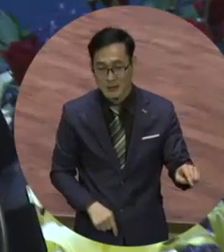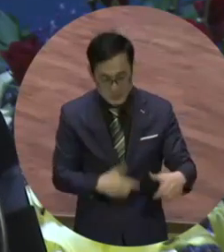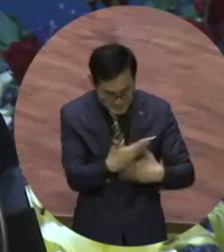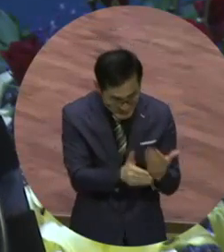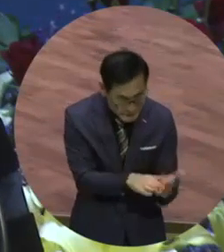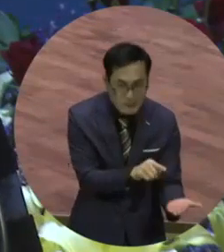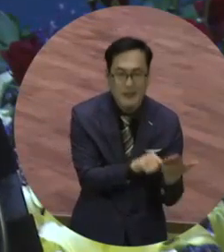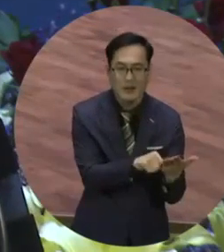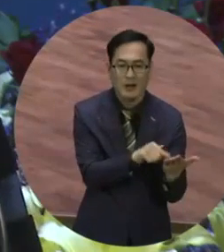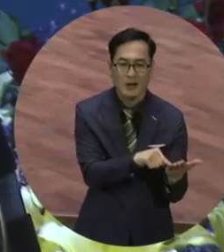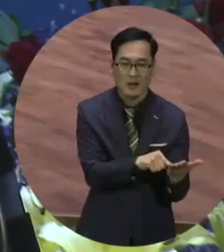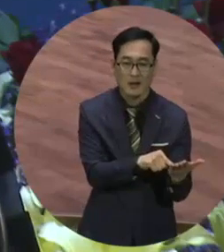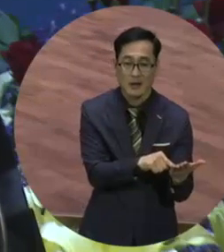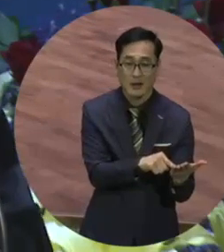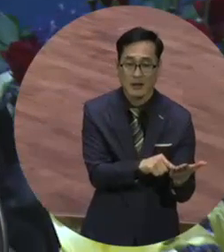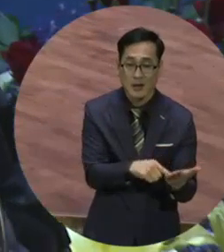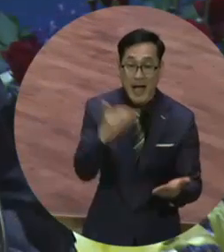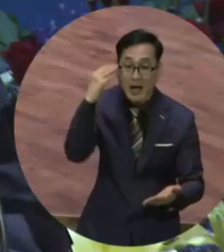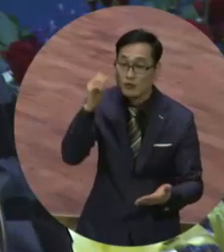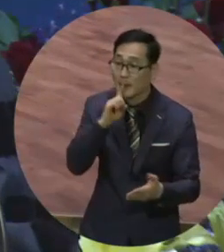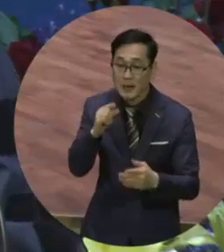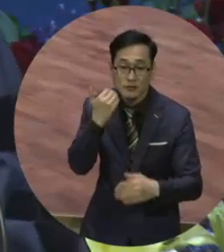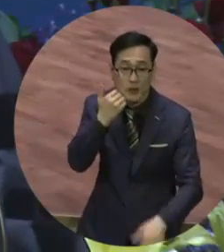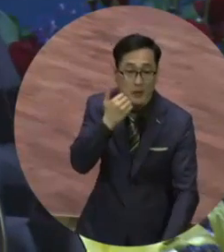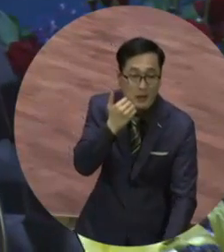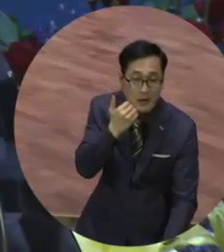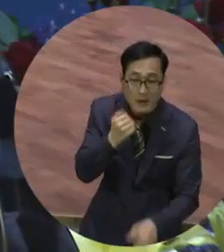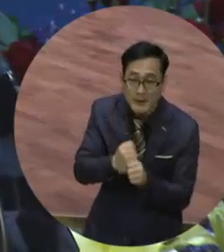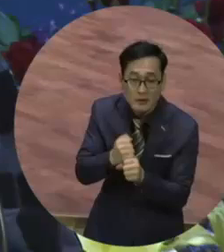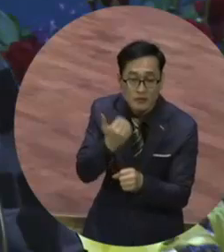상식이요. 상식. 알겠어요? 이건 common sense.